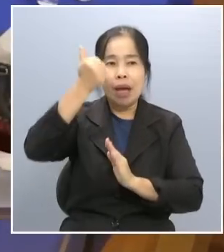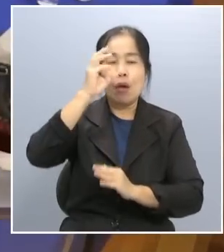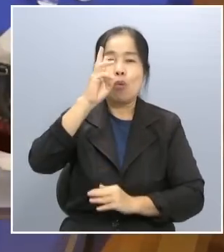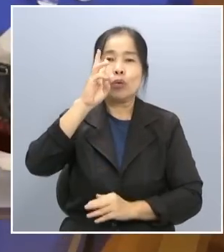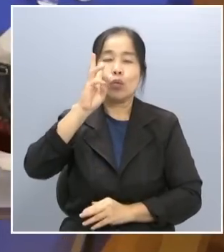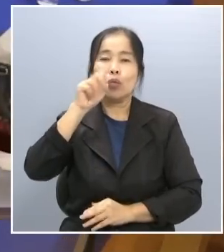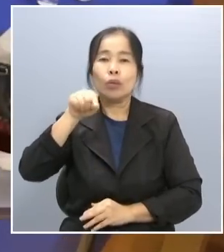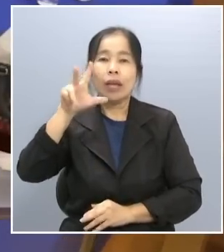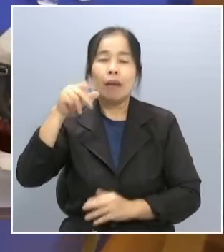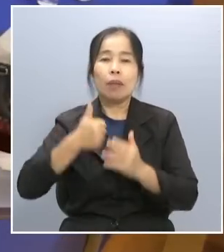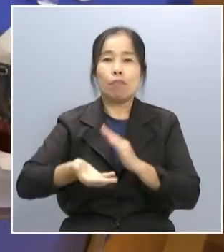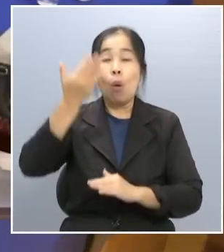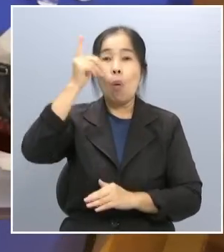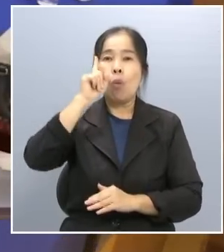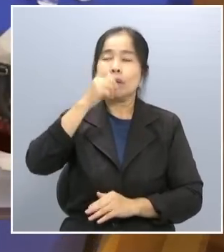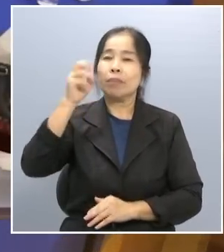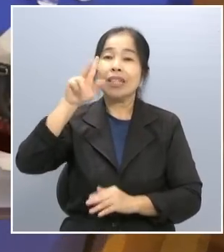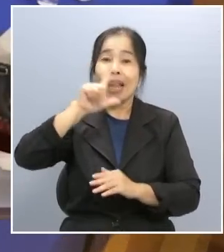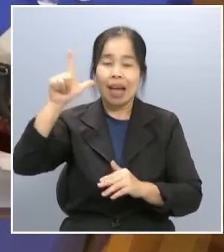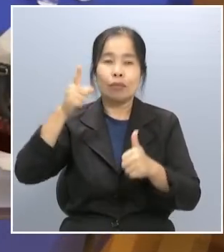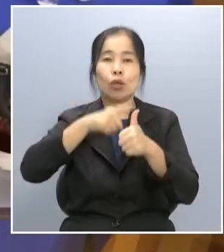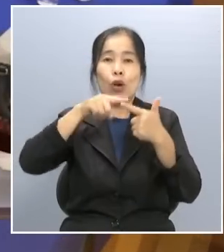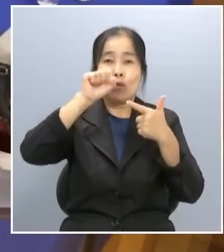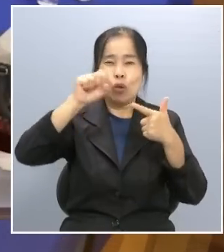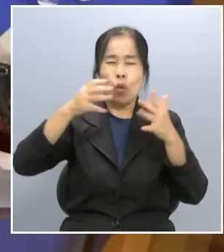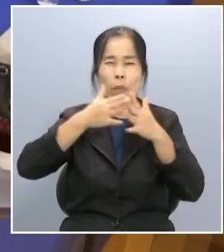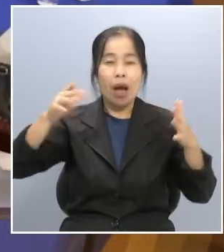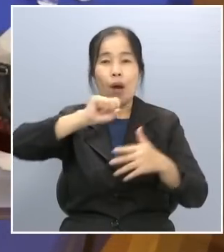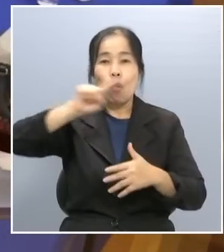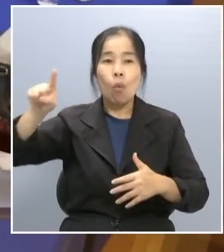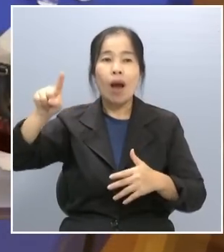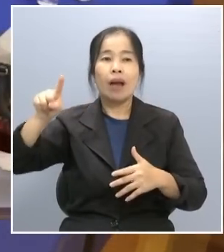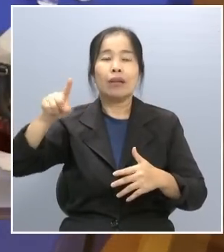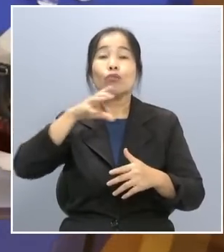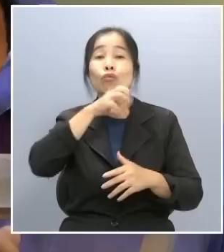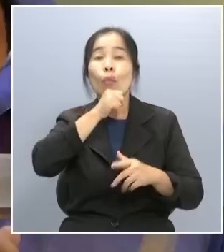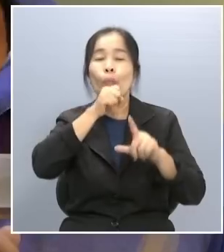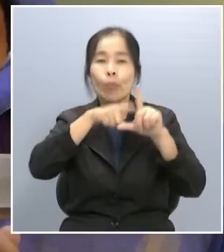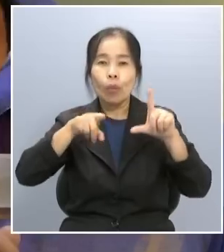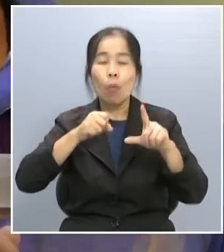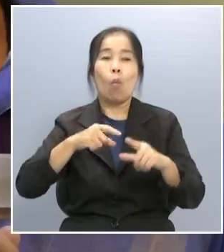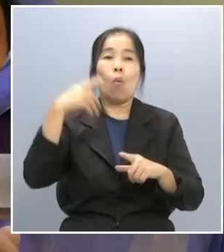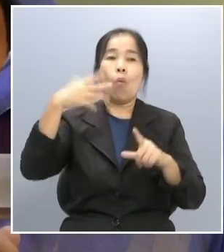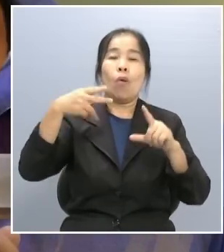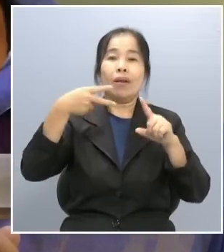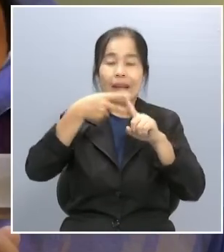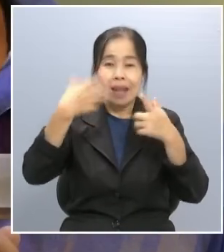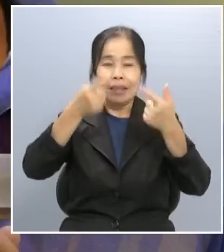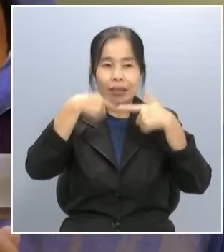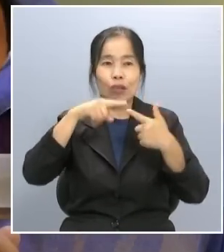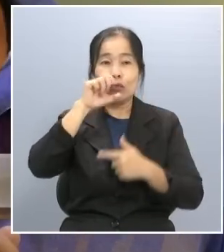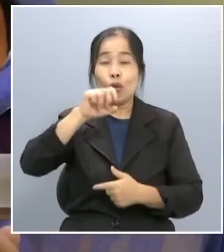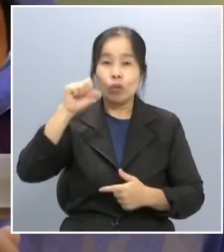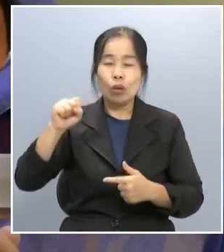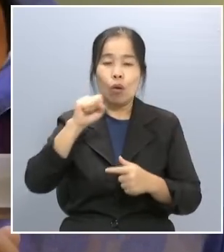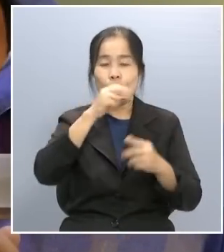ปรากฏว่าได้เกิน 14ล้านบาทมากกว่าพรรคอนาคตใหม่โอ้ยมากกว่าเยอะเลยเกือบเท่าตัว 3แบบแบ่ง